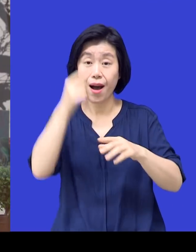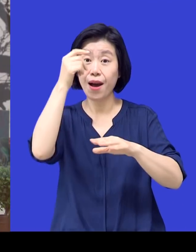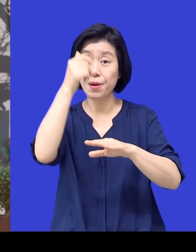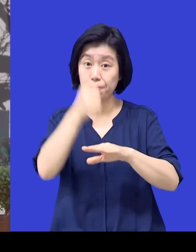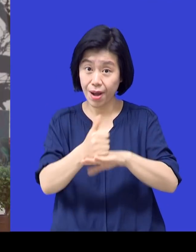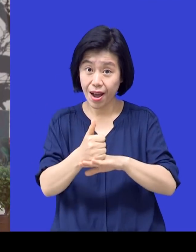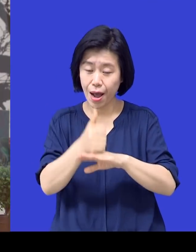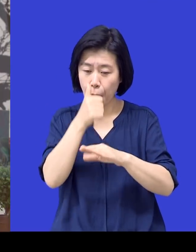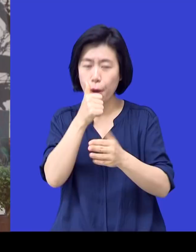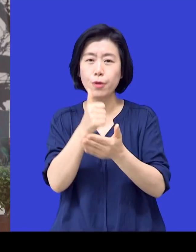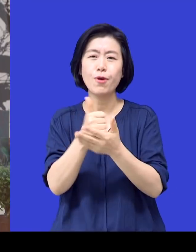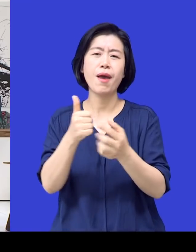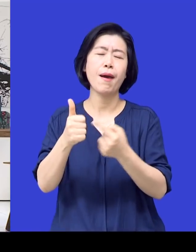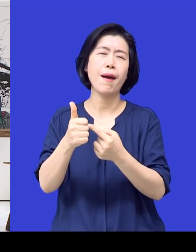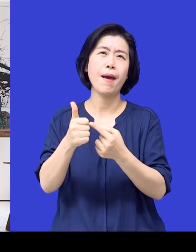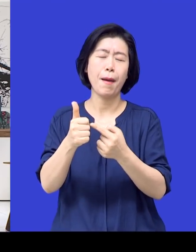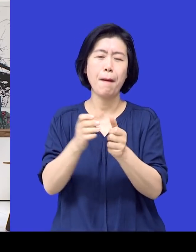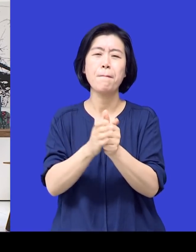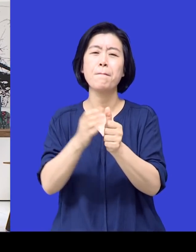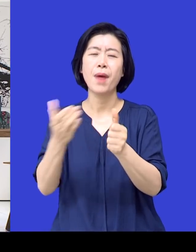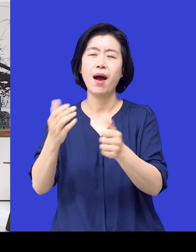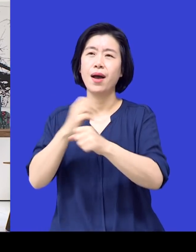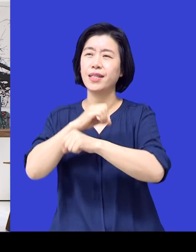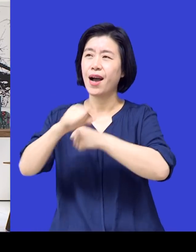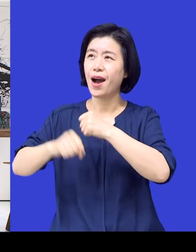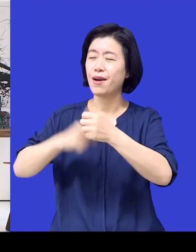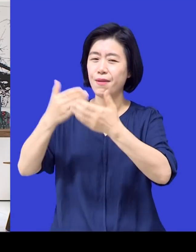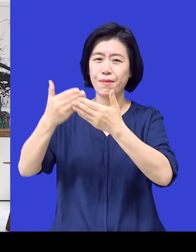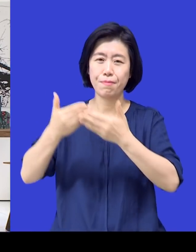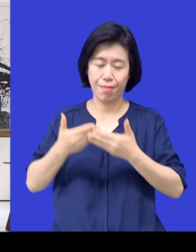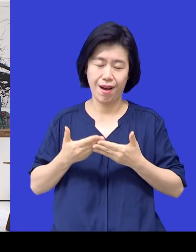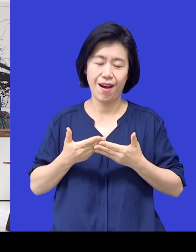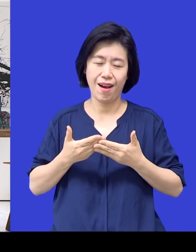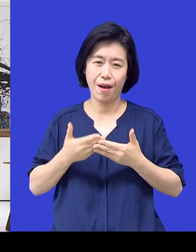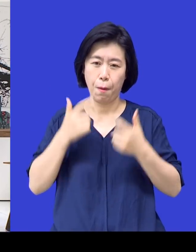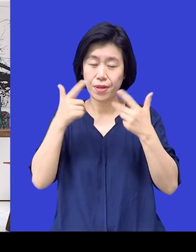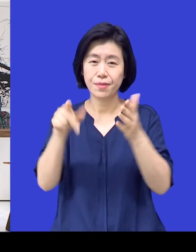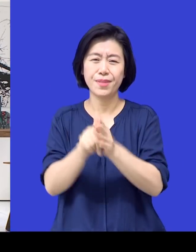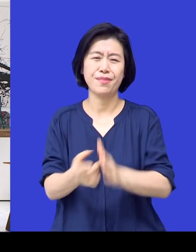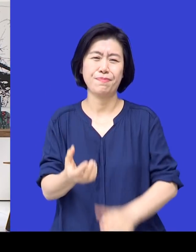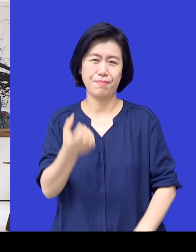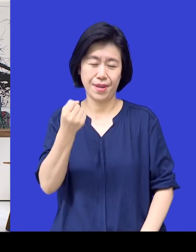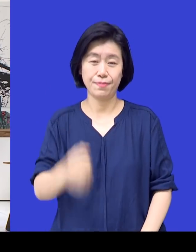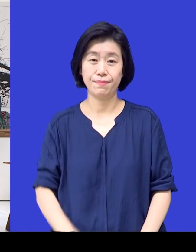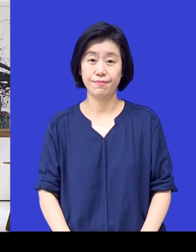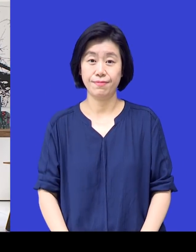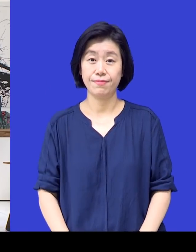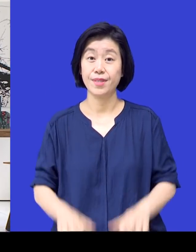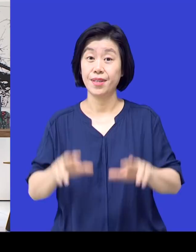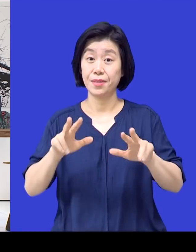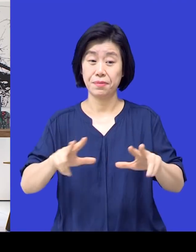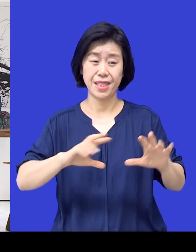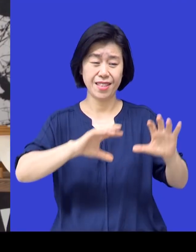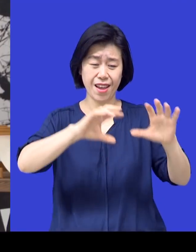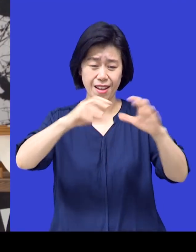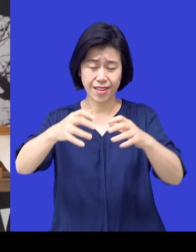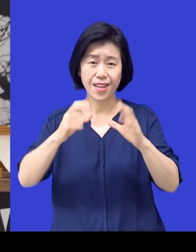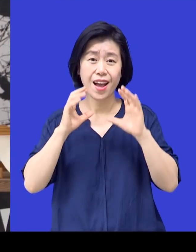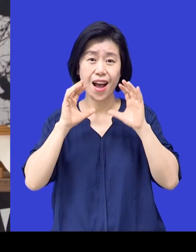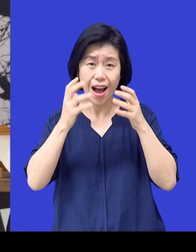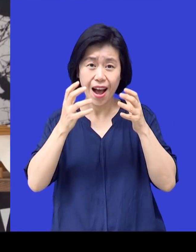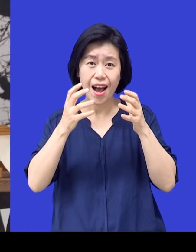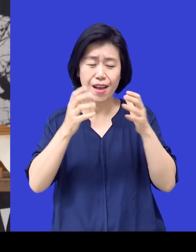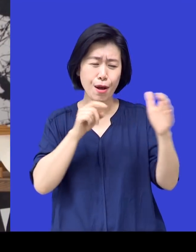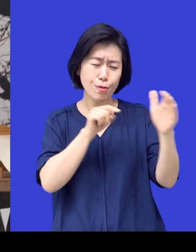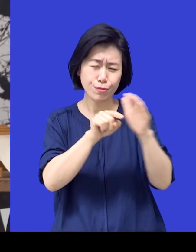죄에서 자유함을 얻으신, 구원의 확신을 얻으신 그런 분입니다. 네. 예. 지금은 이 자유함을 통해서 전 세계 아이들에게 정말